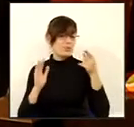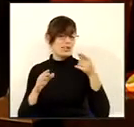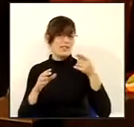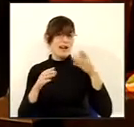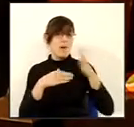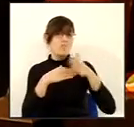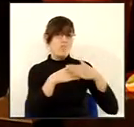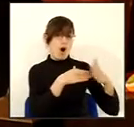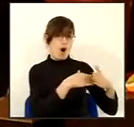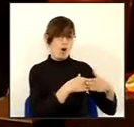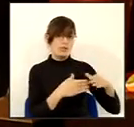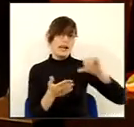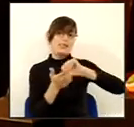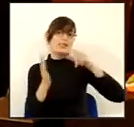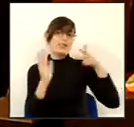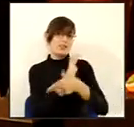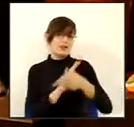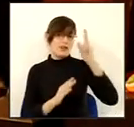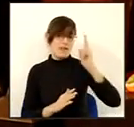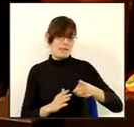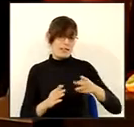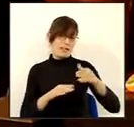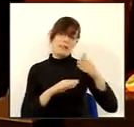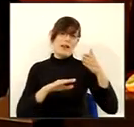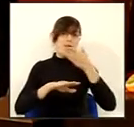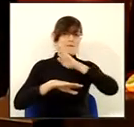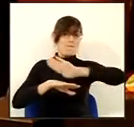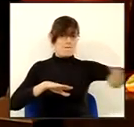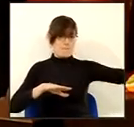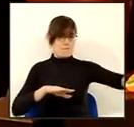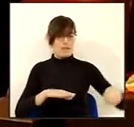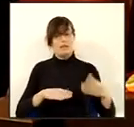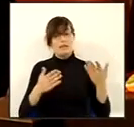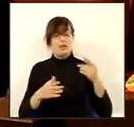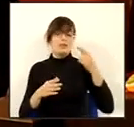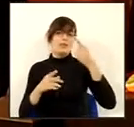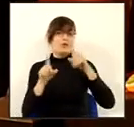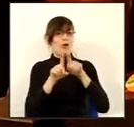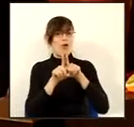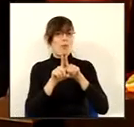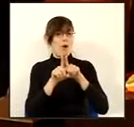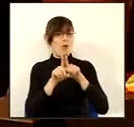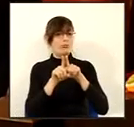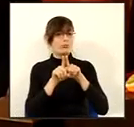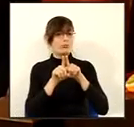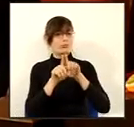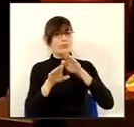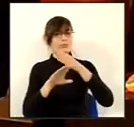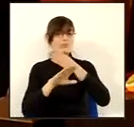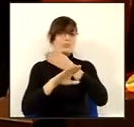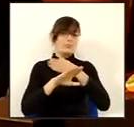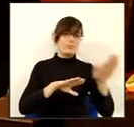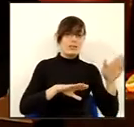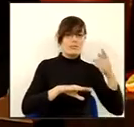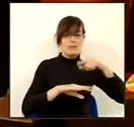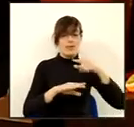prevista pel centre històric de la ciutat. Amb això volem manifestar, fem un petit punt i a part, i nosaltres, evidentment, com és coneguda la postura del